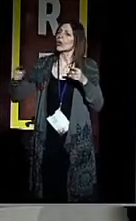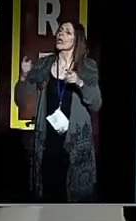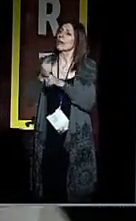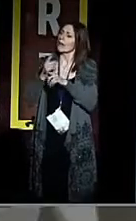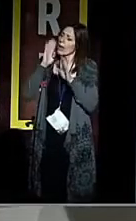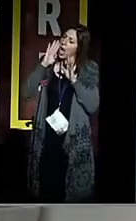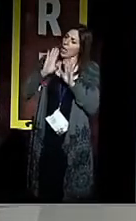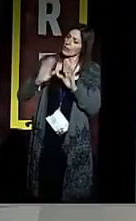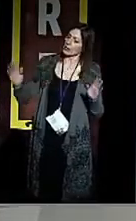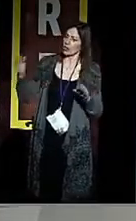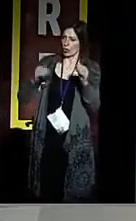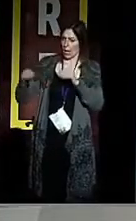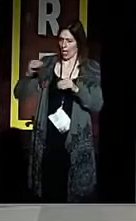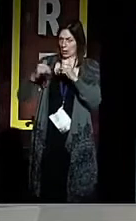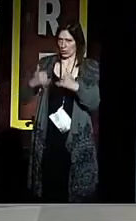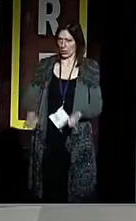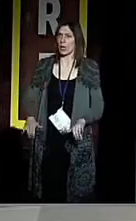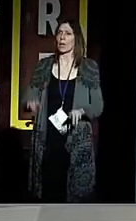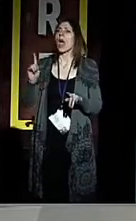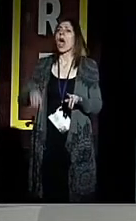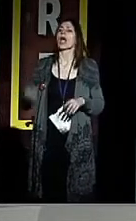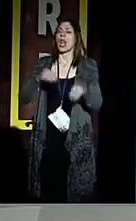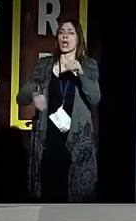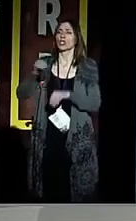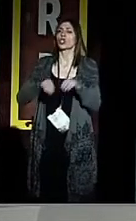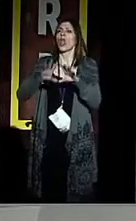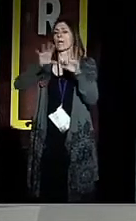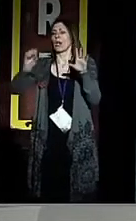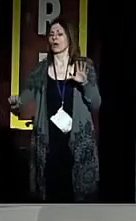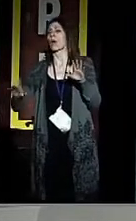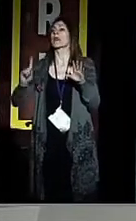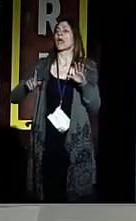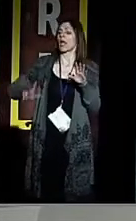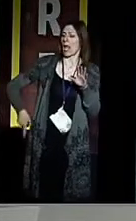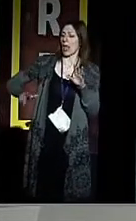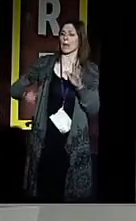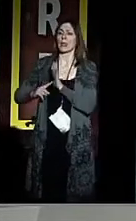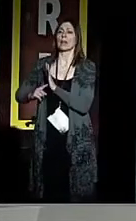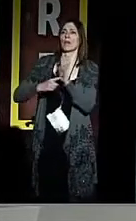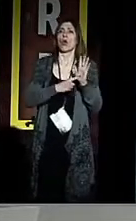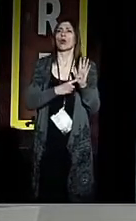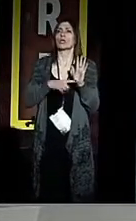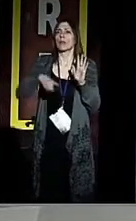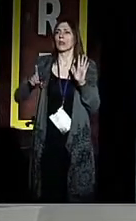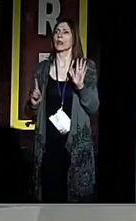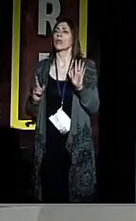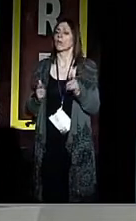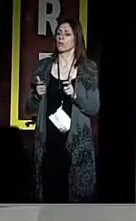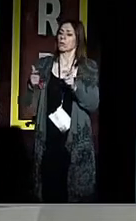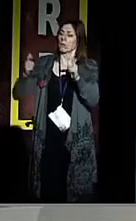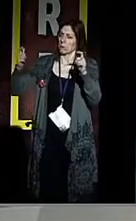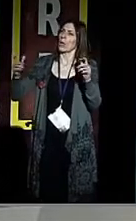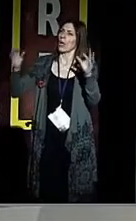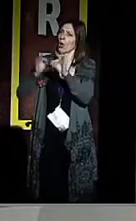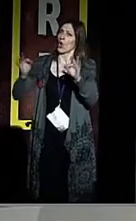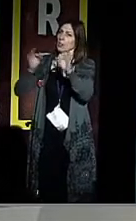attenzione a quelle che sono le elezioni, però abbiamo avuto anche le elezioni in Emilia Romagna e in Calabria, comunque stanno dimostrando che il Partito Democratico sta crescendo nei consensi,